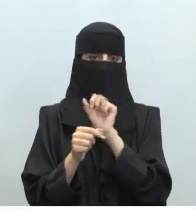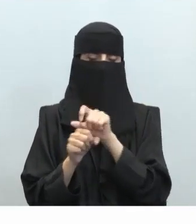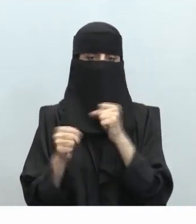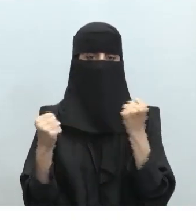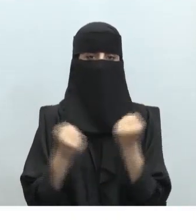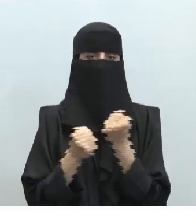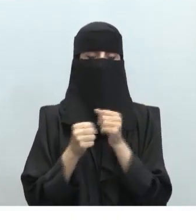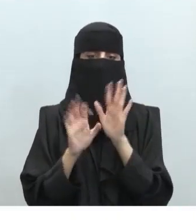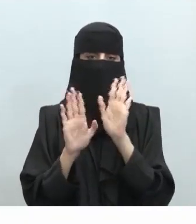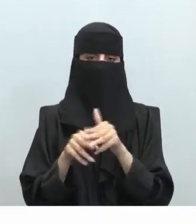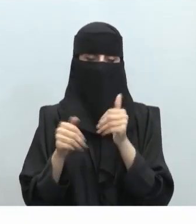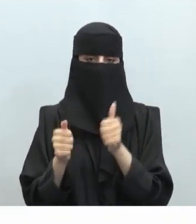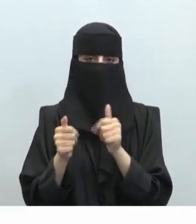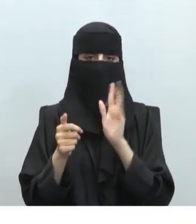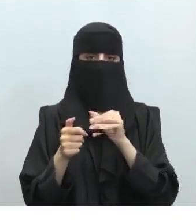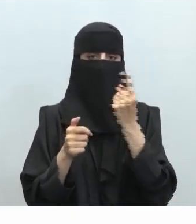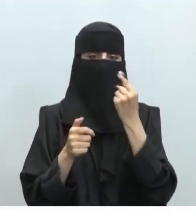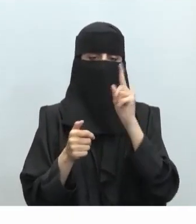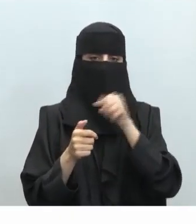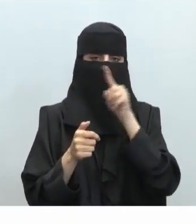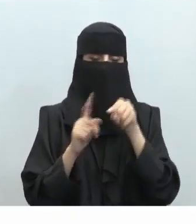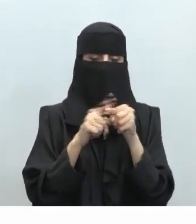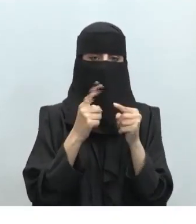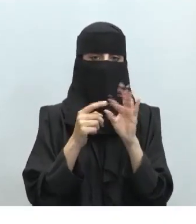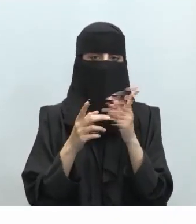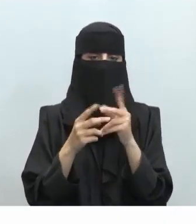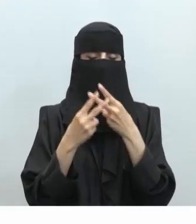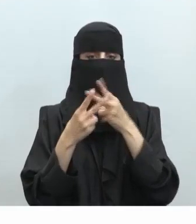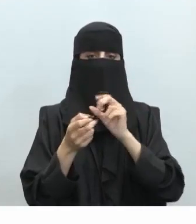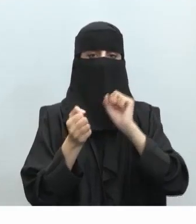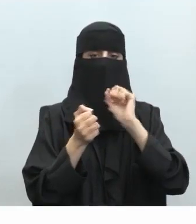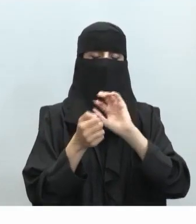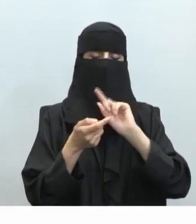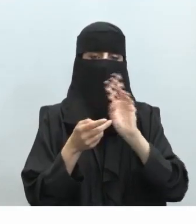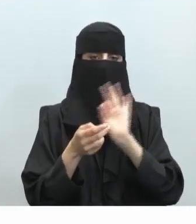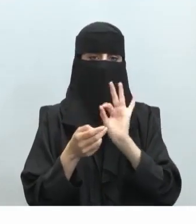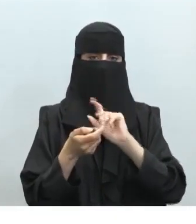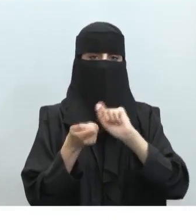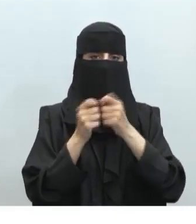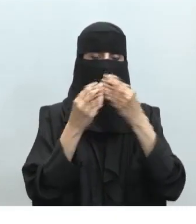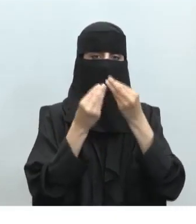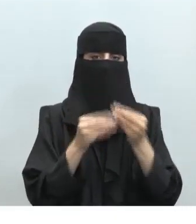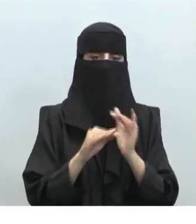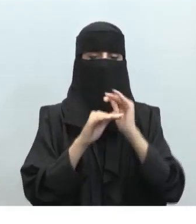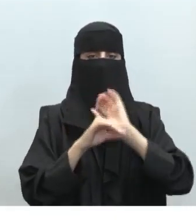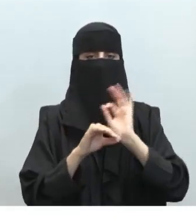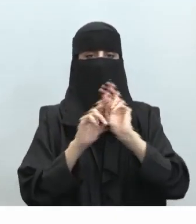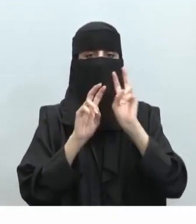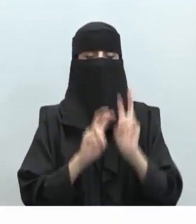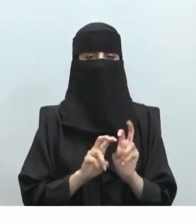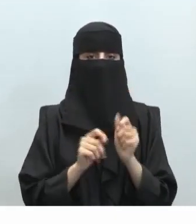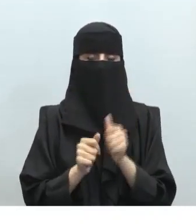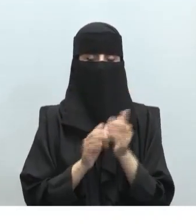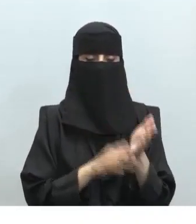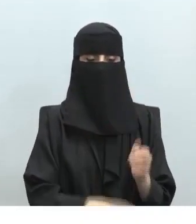المنطقه هو من يحمل الكروموسوم او اللون الاسود ولا يعني ان اللون الاسود هنا سائد او البني متنحي